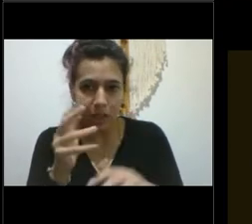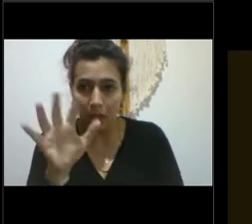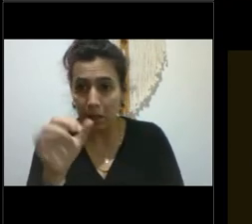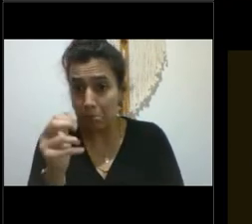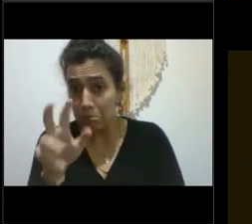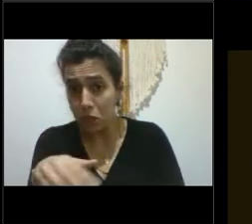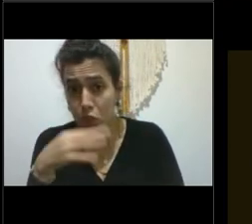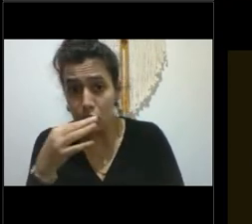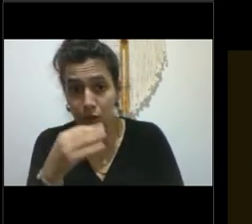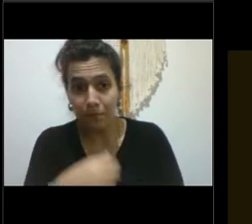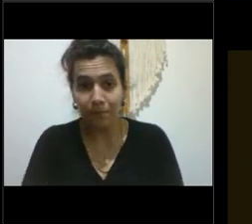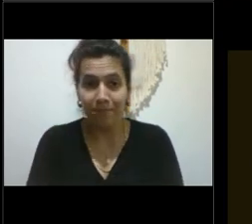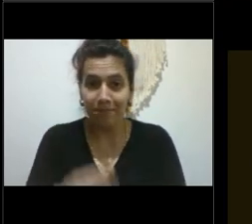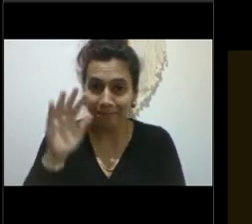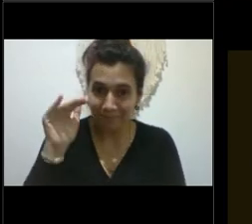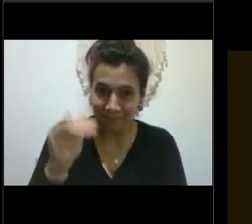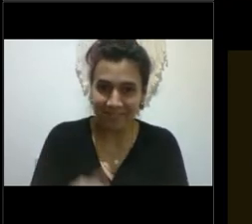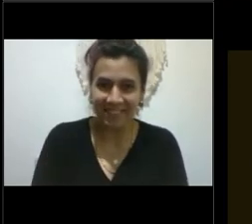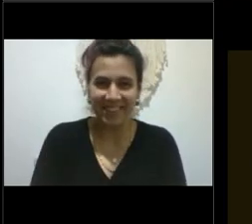אלן גל